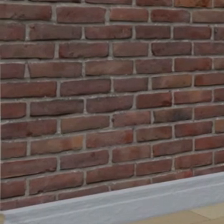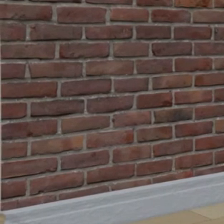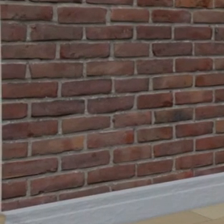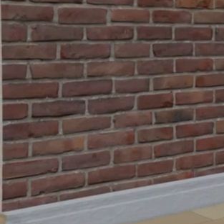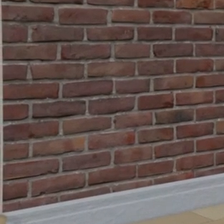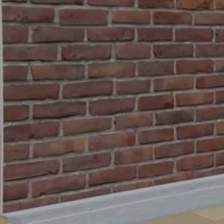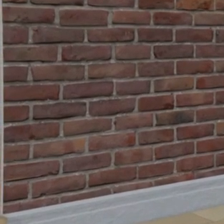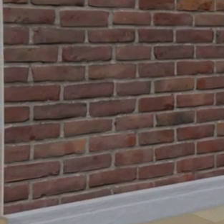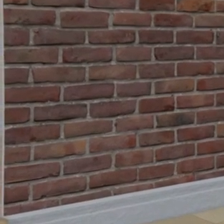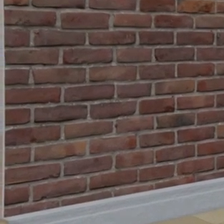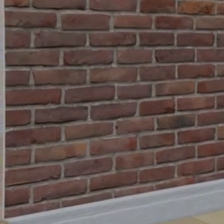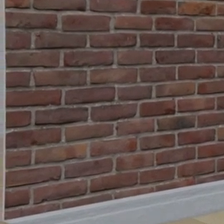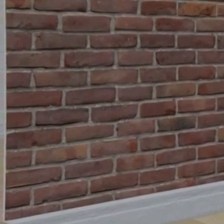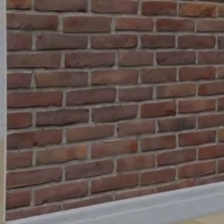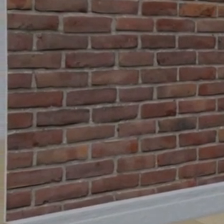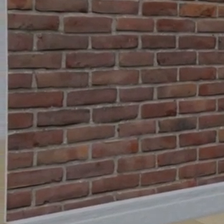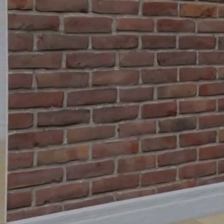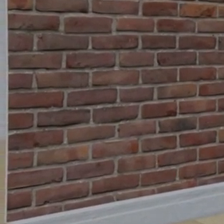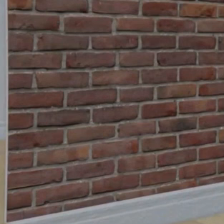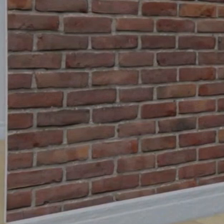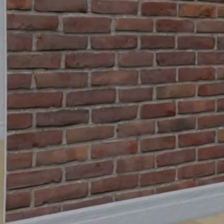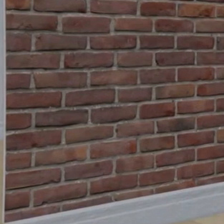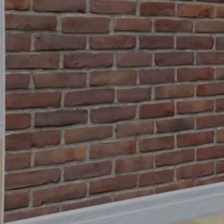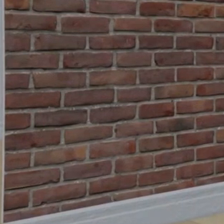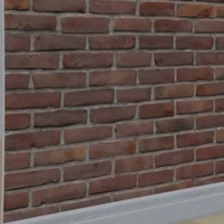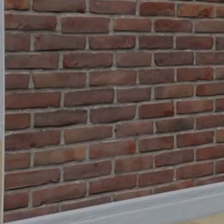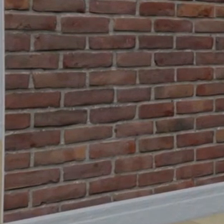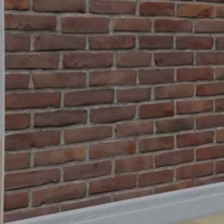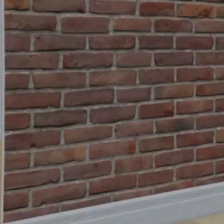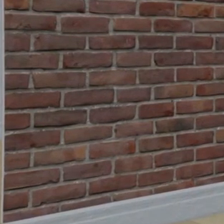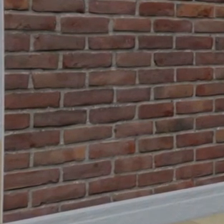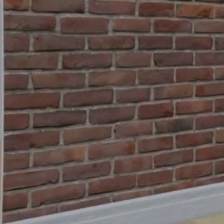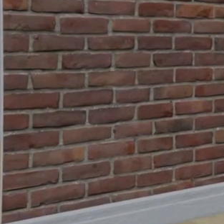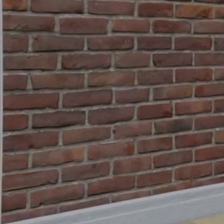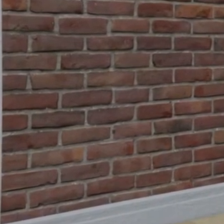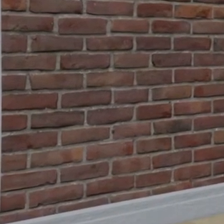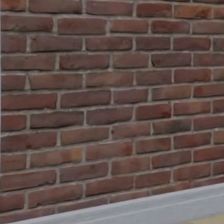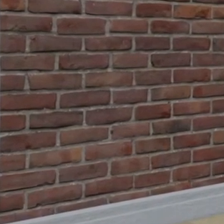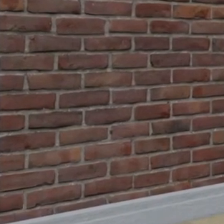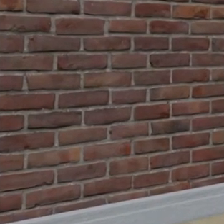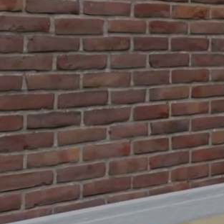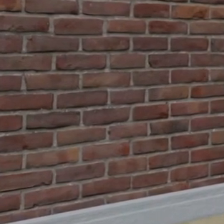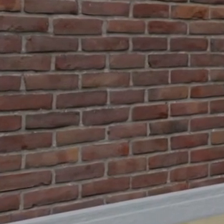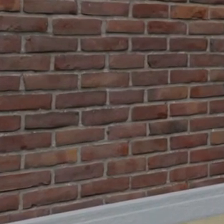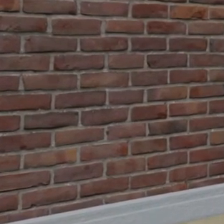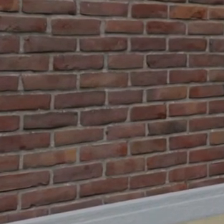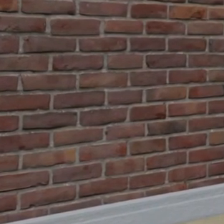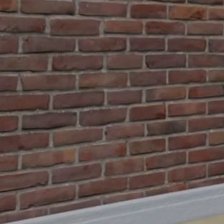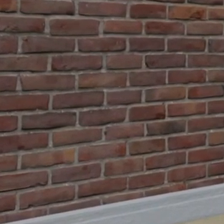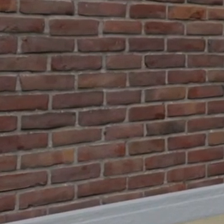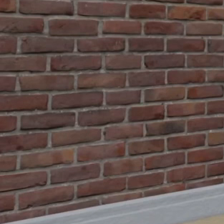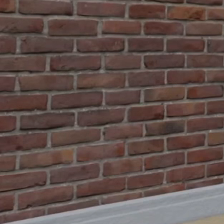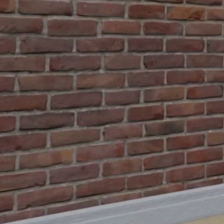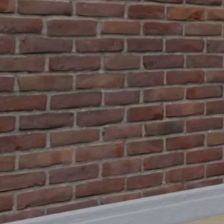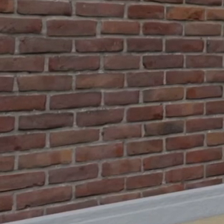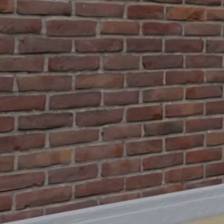σπίτι για να πάρει τα λεφτά ο συνεργός του και να τα μοιραστούν με το δράστη. Αυτό είναι το σχέδιο. Φαίνεται ότι κάτι